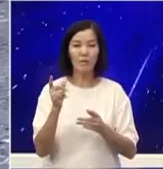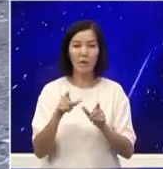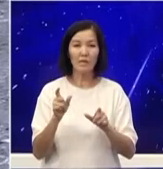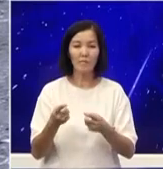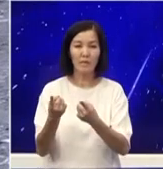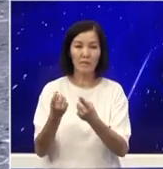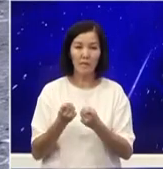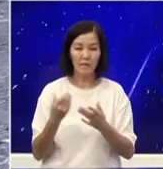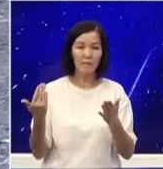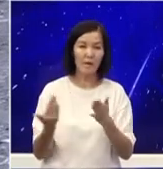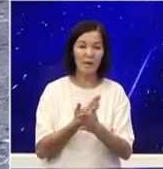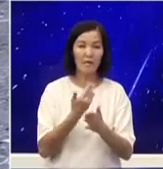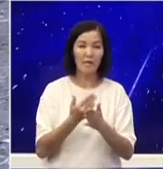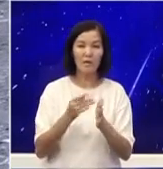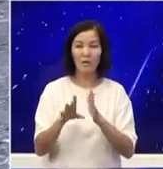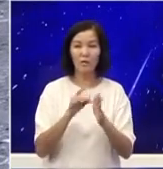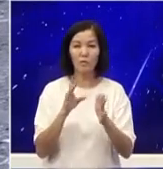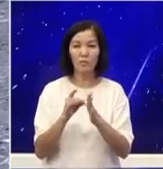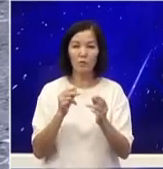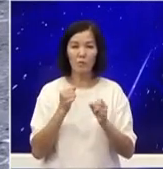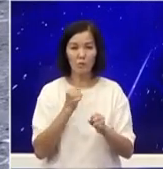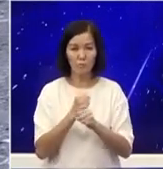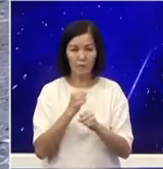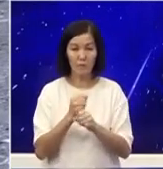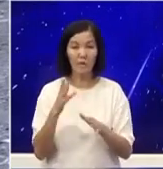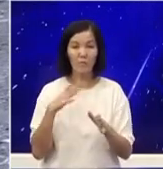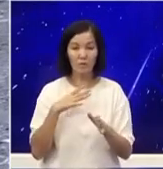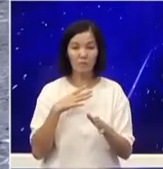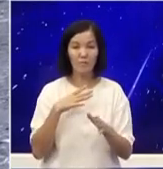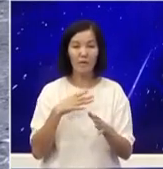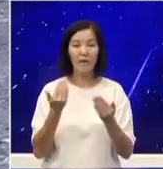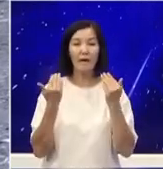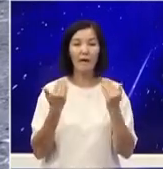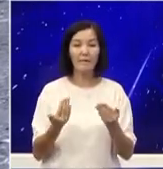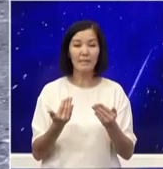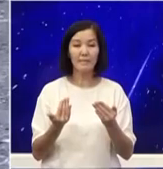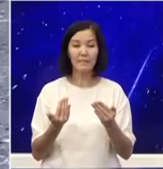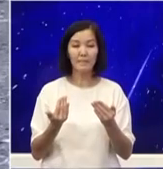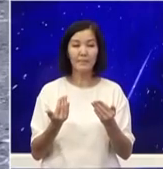тартылып, қайта сұрыптауға жұмыстар жасалған болатынбыз. Енді ол жұмыстар жаңағы